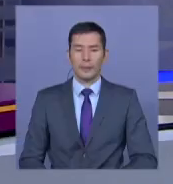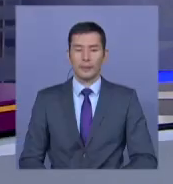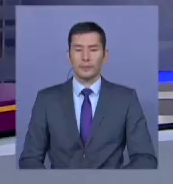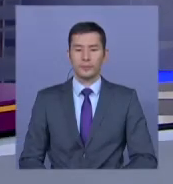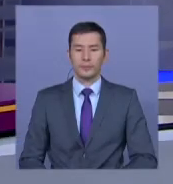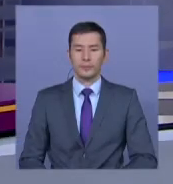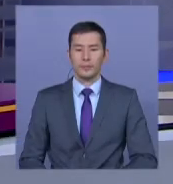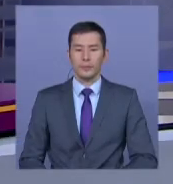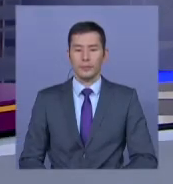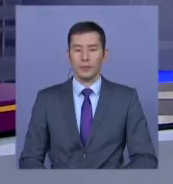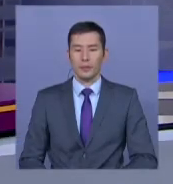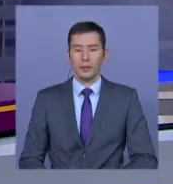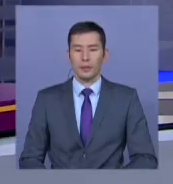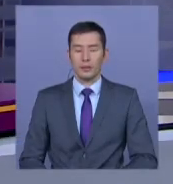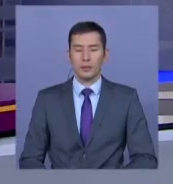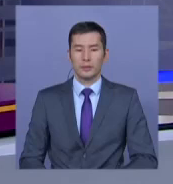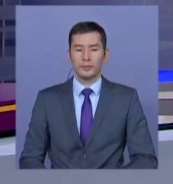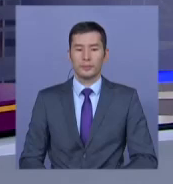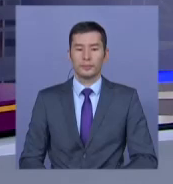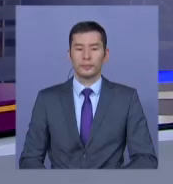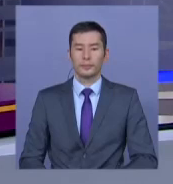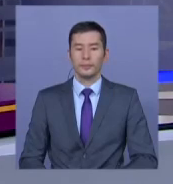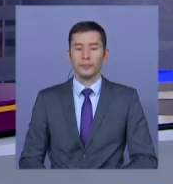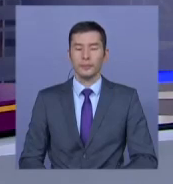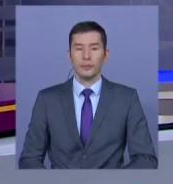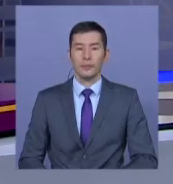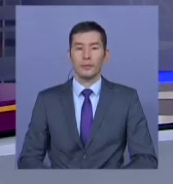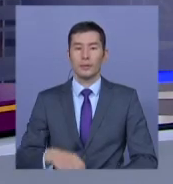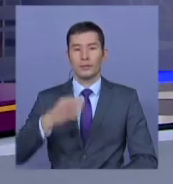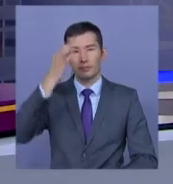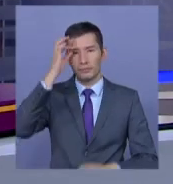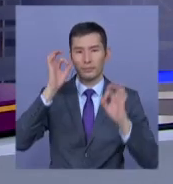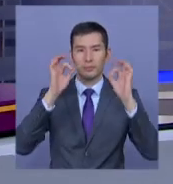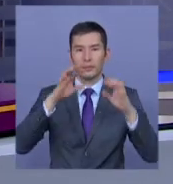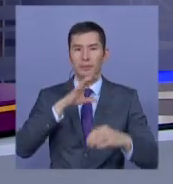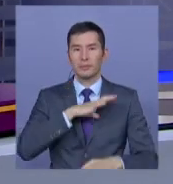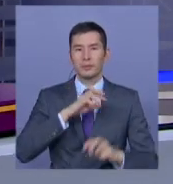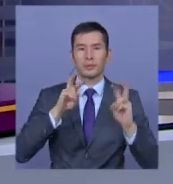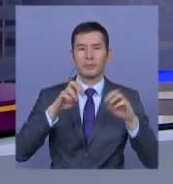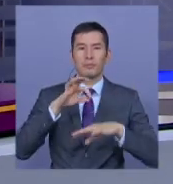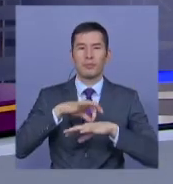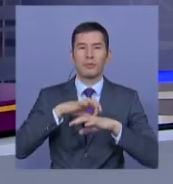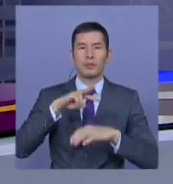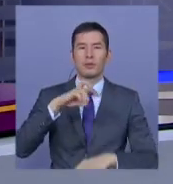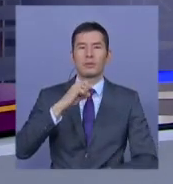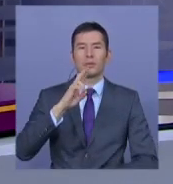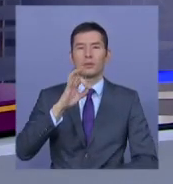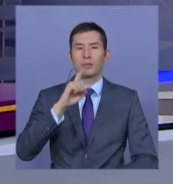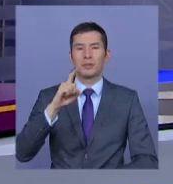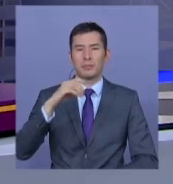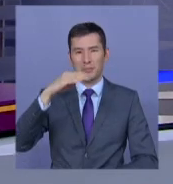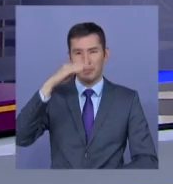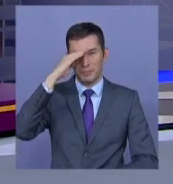Өзге де жаңалықтар. Алла перзентің арқылы сынамасын. Естеріңізде болса, біз лейкоз ауруына шалдыққан 5 жастағы Заңғар